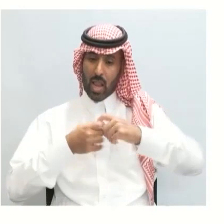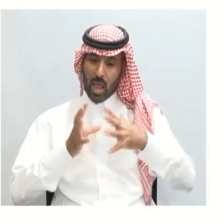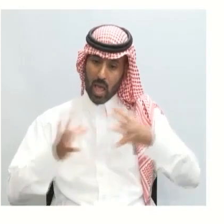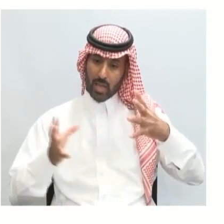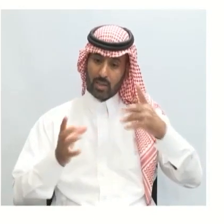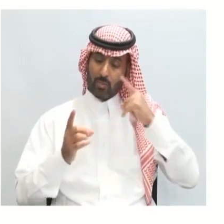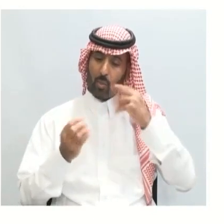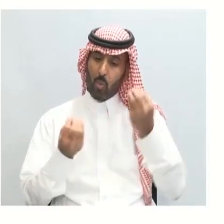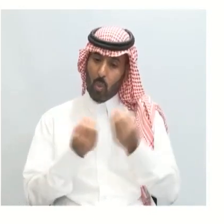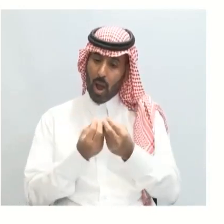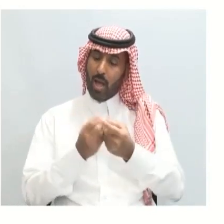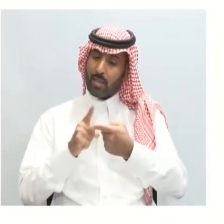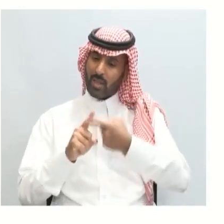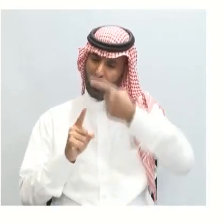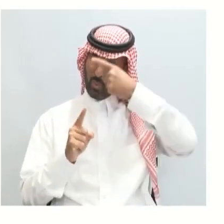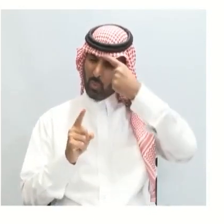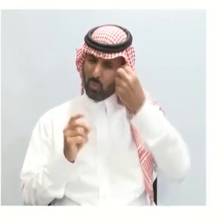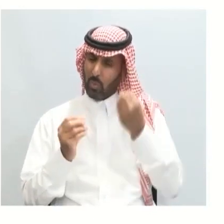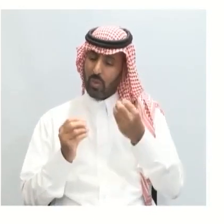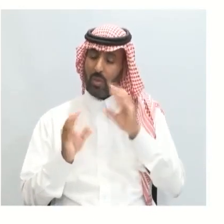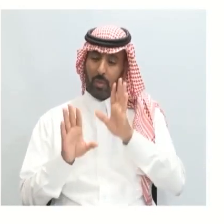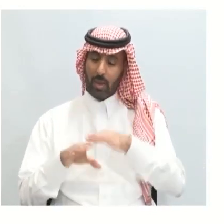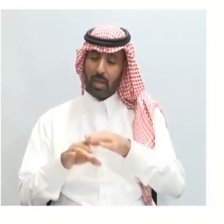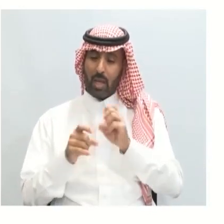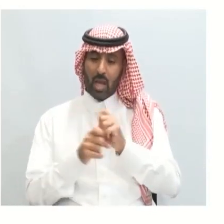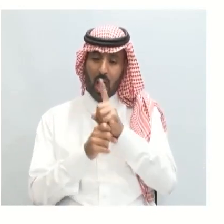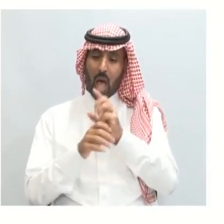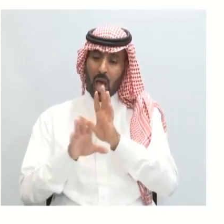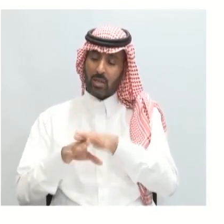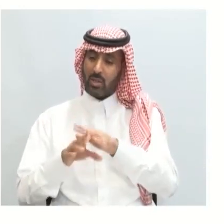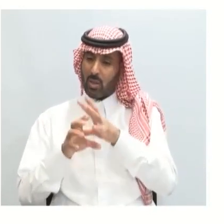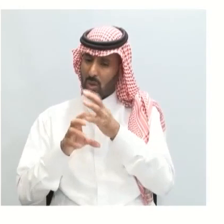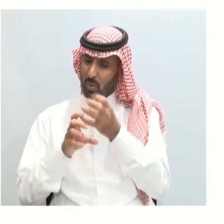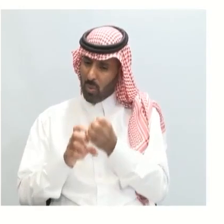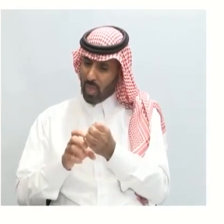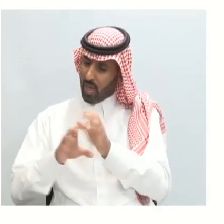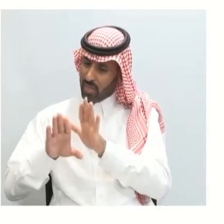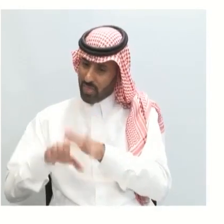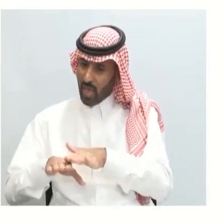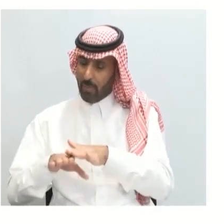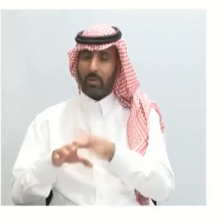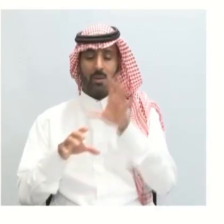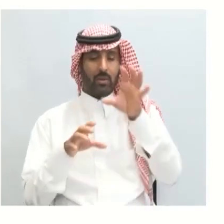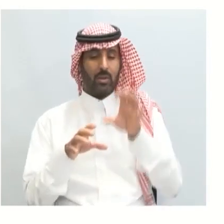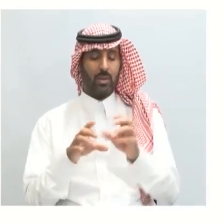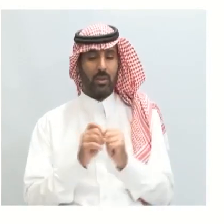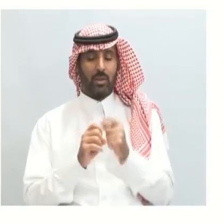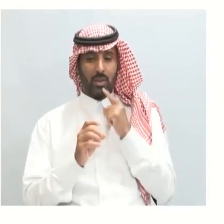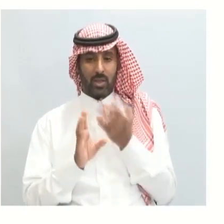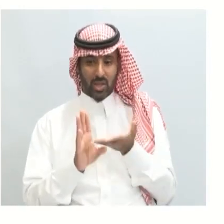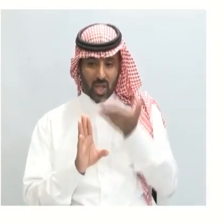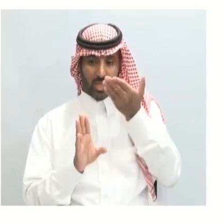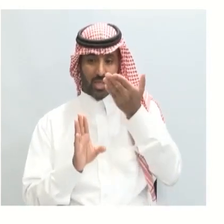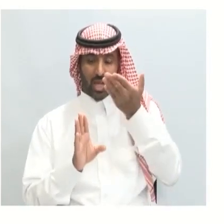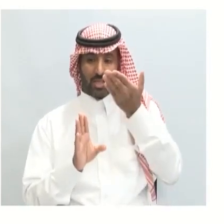بقي الضغط وكميه الغاز الثابت اكتب عن يمين كل جمله في ادناه ما يناسبه يزداد ينقص تبقى دون